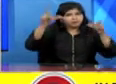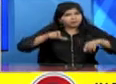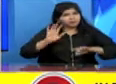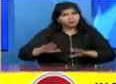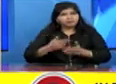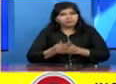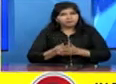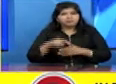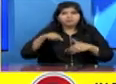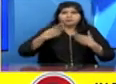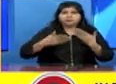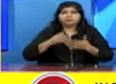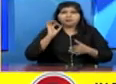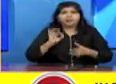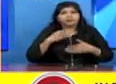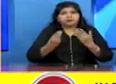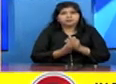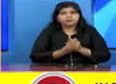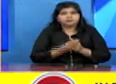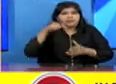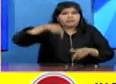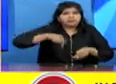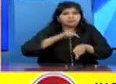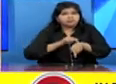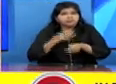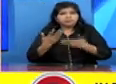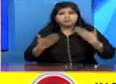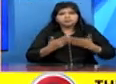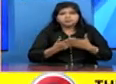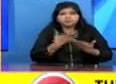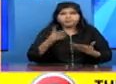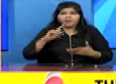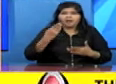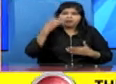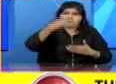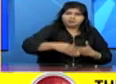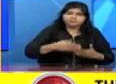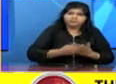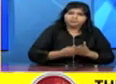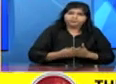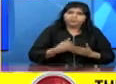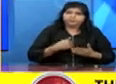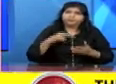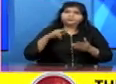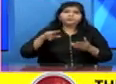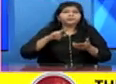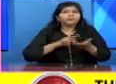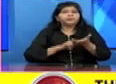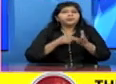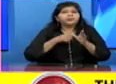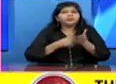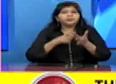जो समाज के रियल हीरो हैं और इस परिस्थिति में भी सबसे आगे खड़े हैं। मुझे नरेंद्र मोदी ऐप